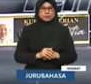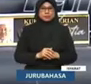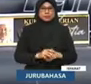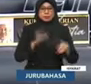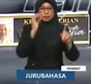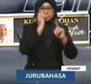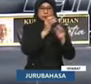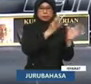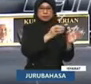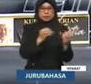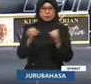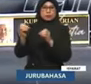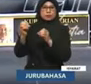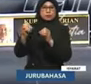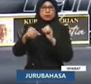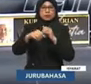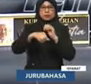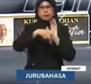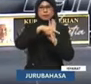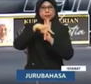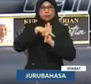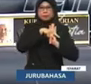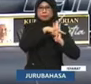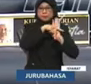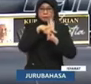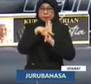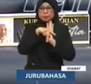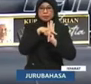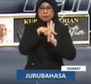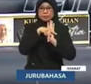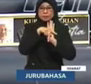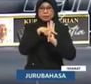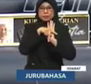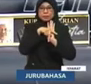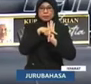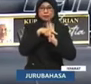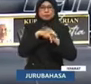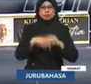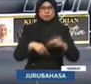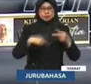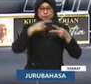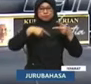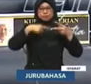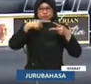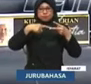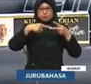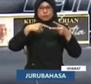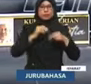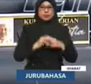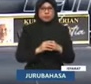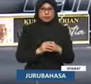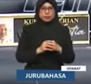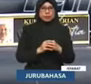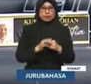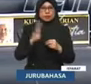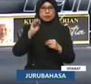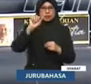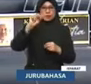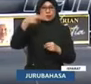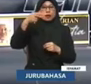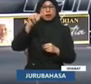objektif utama penganjuran pameran pertanian holtikultura dan Agro pelancongan Malaysia atau lebih dikenali sebagai